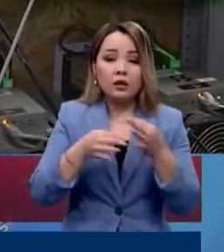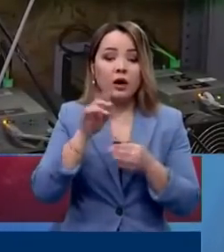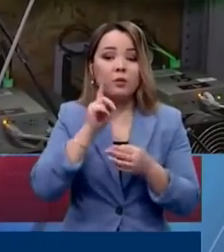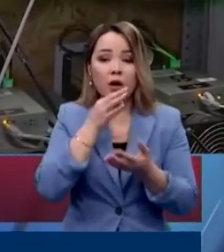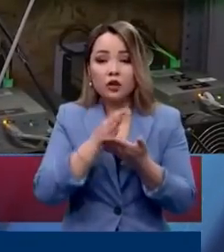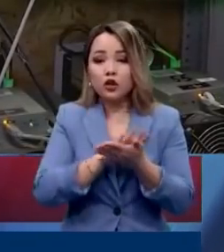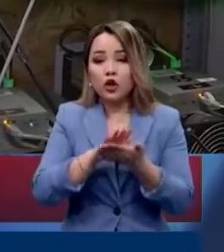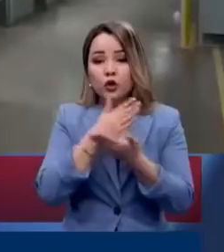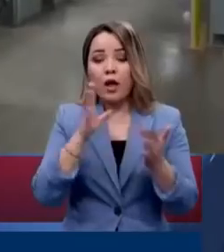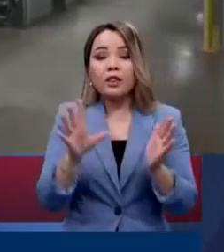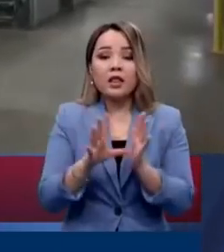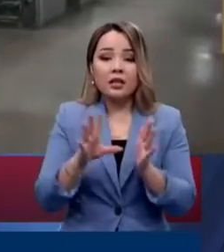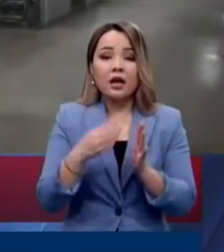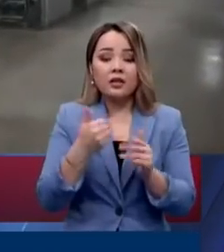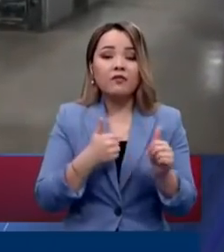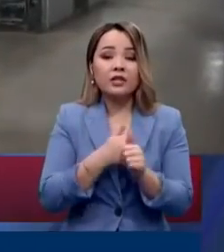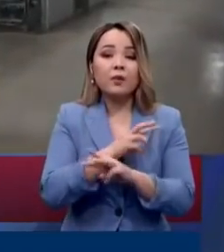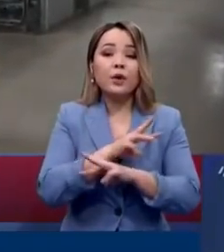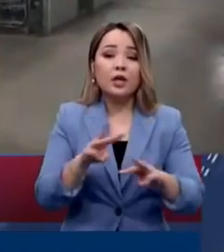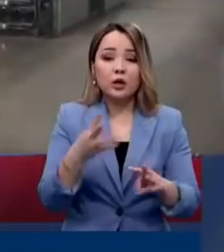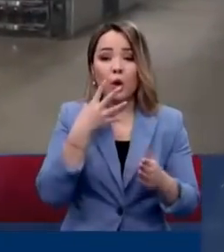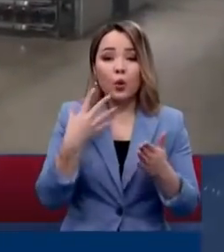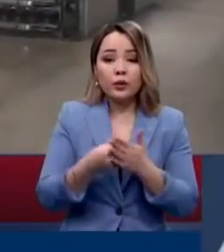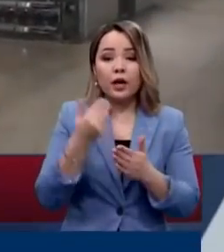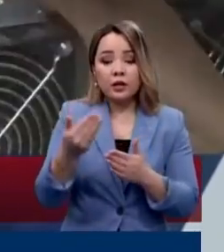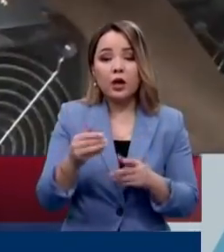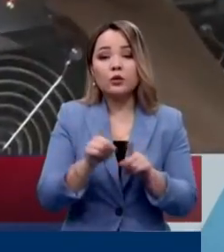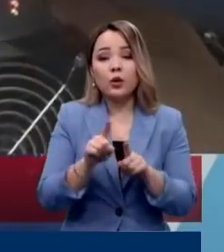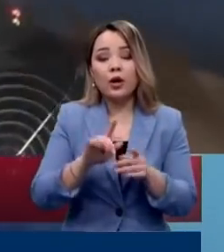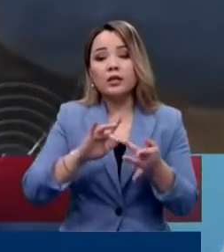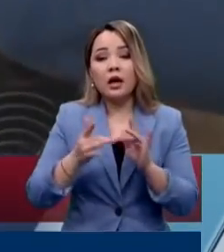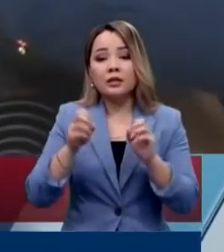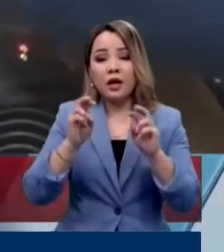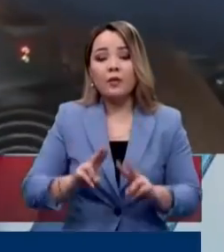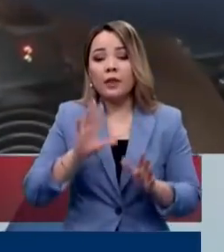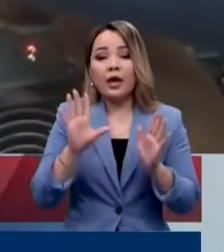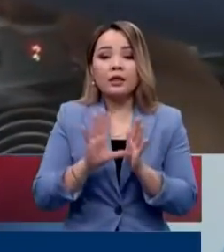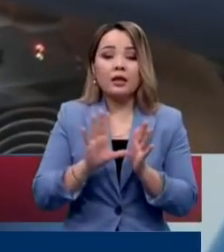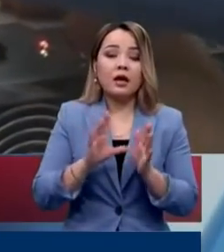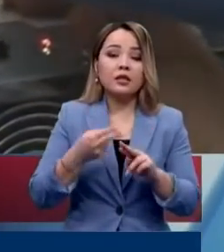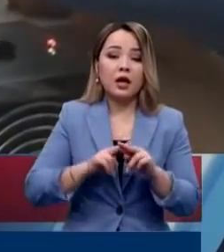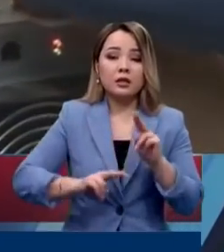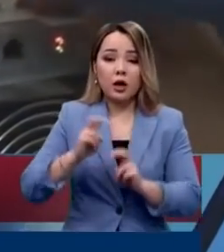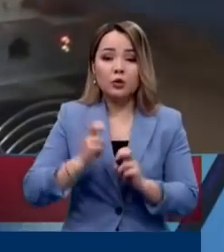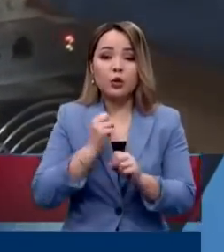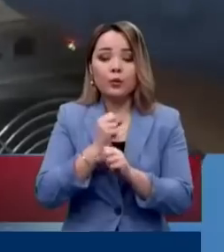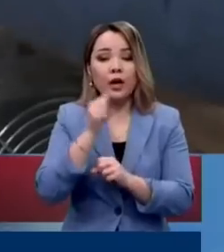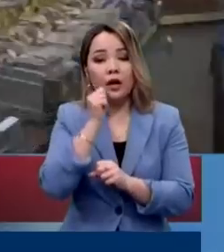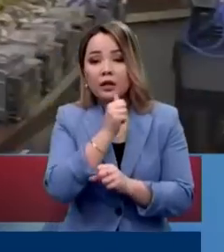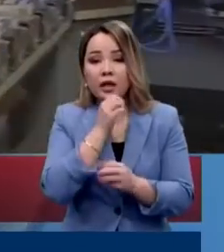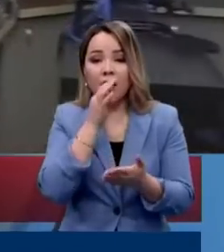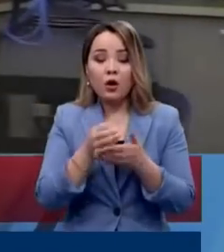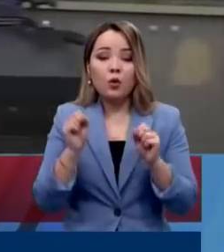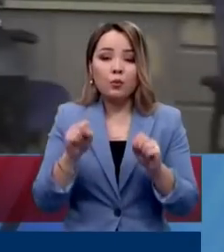қойды. Осыған дейін энергетика вице-министрінің өзі сұр майнерлерді энергия өндіруші компаниялар әдейі жасырып